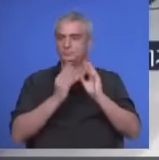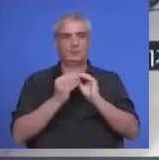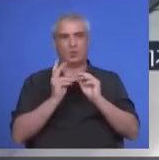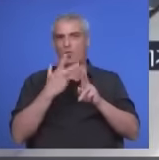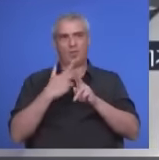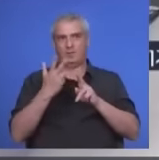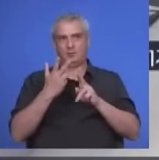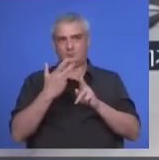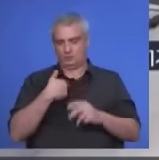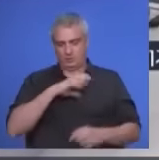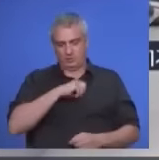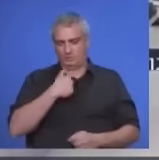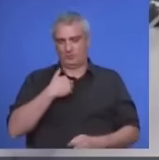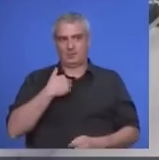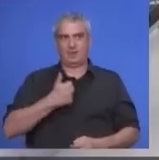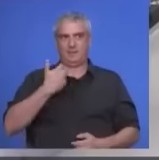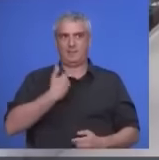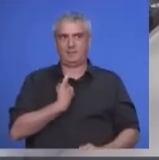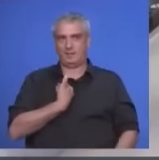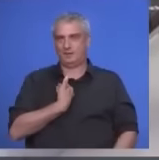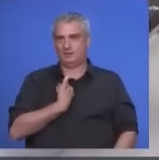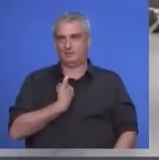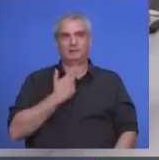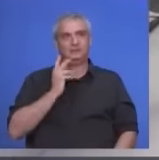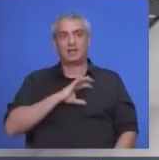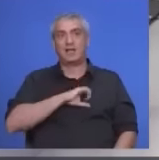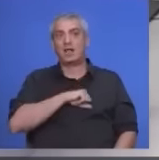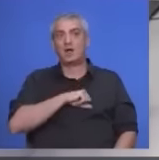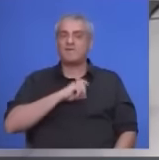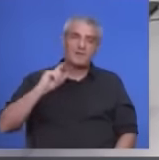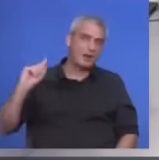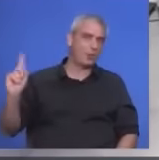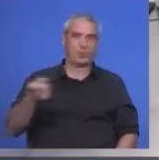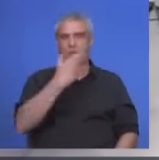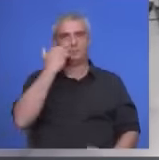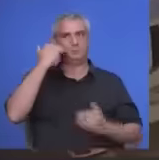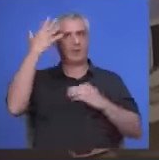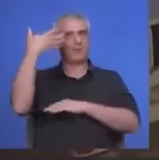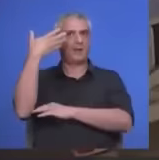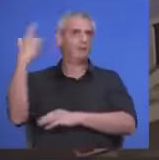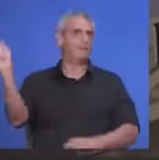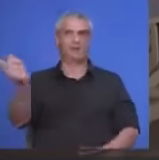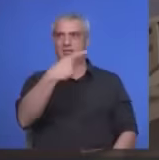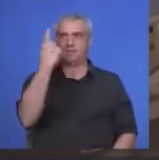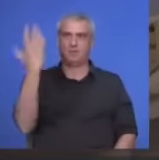לזה שכואב לי כמנכ"לית, וצריך לכאוב לכולם ברמה הלאומית.